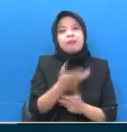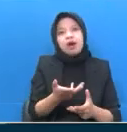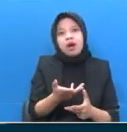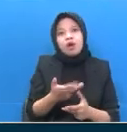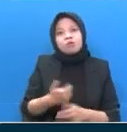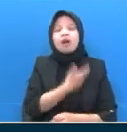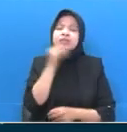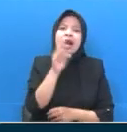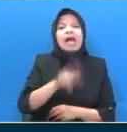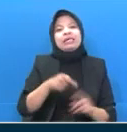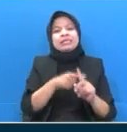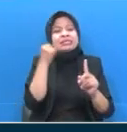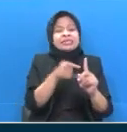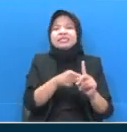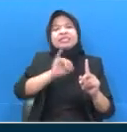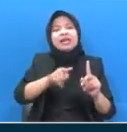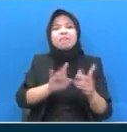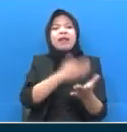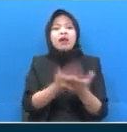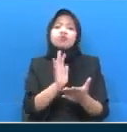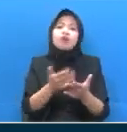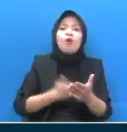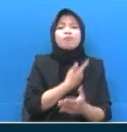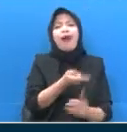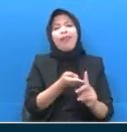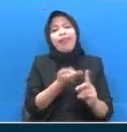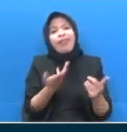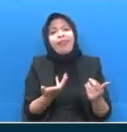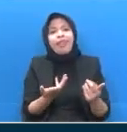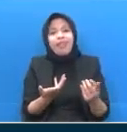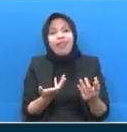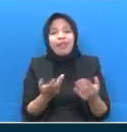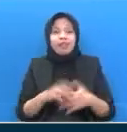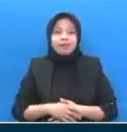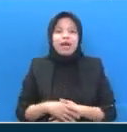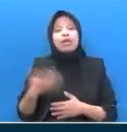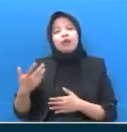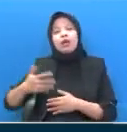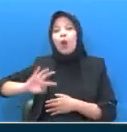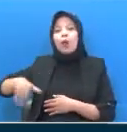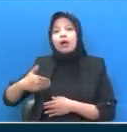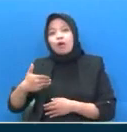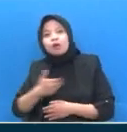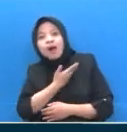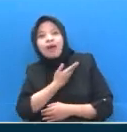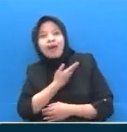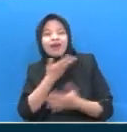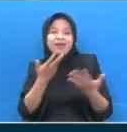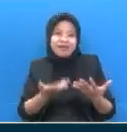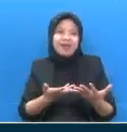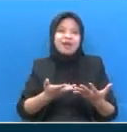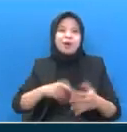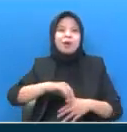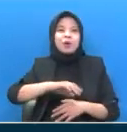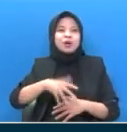si korban. Lah, disinilah titik tengah, Mbak, singgungan di antara keluarga korban, keluarga